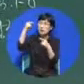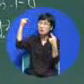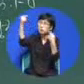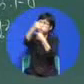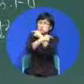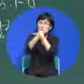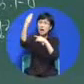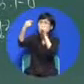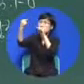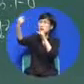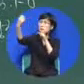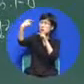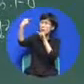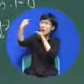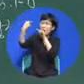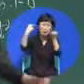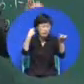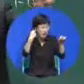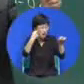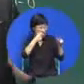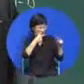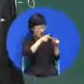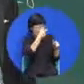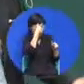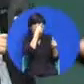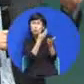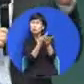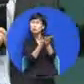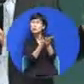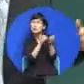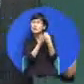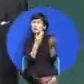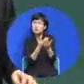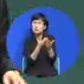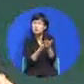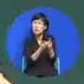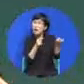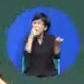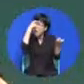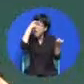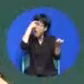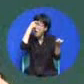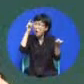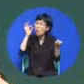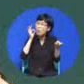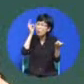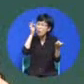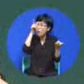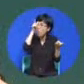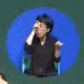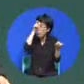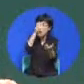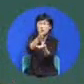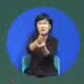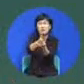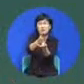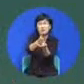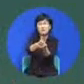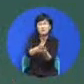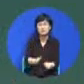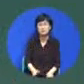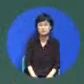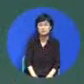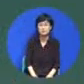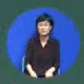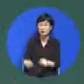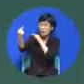correct prayer. We pray the wrong prayer. 하나님 이거 내가 응답해 주시면 내가 뭐 어떻게 하고 틀린 기도입니다. God, if you answer me this one time, I will do this for